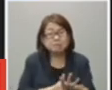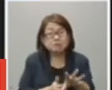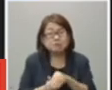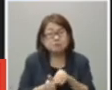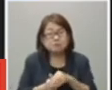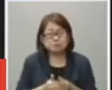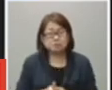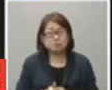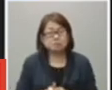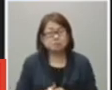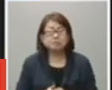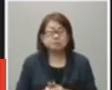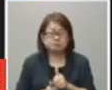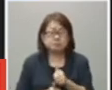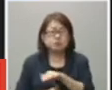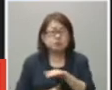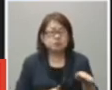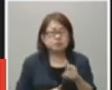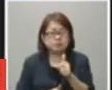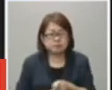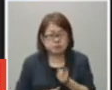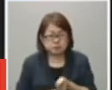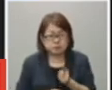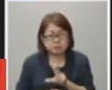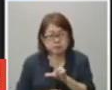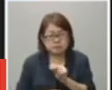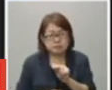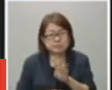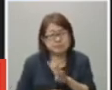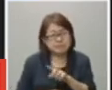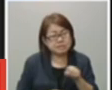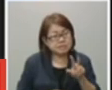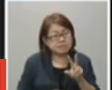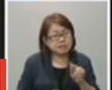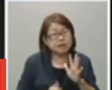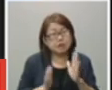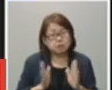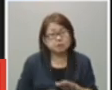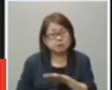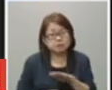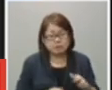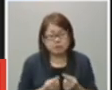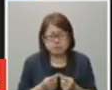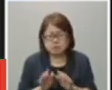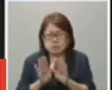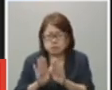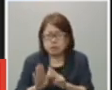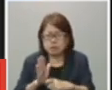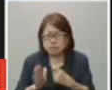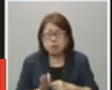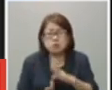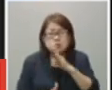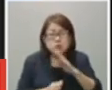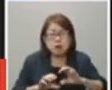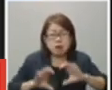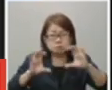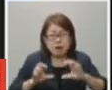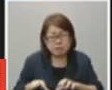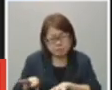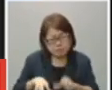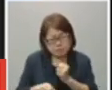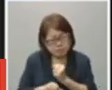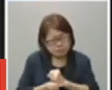าเป็นลำดับที่คงที่แต่ผมมีข้อสังเกตดังนี้ครับท่านประธานครับถ้ารัฐบาลสามารถควบคุมเรื่องนี้ได้จริง